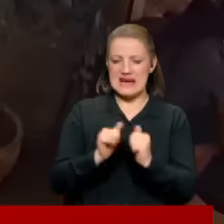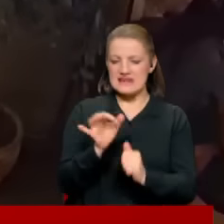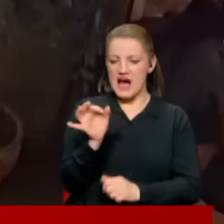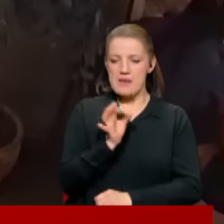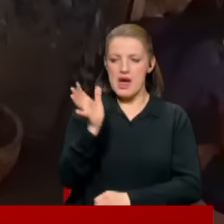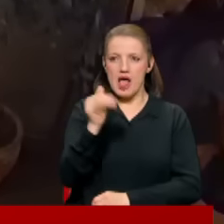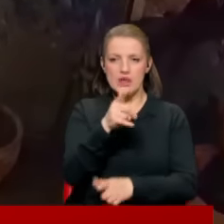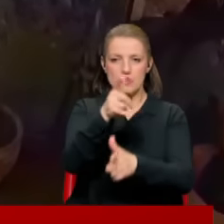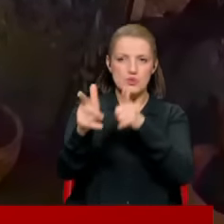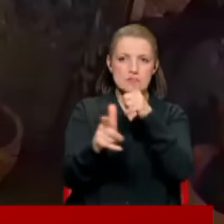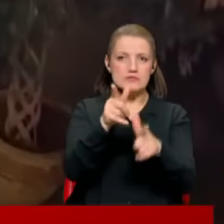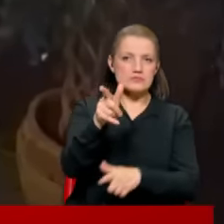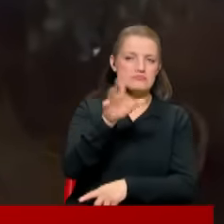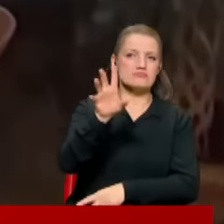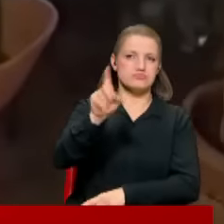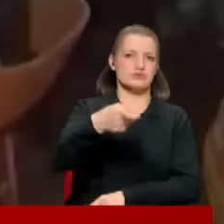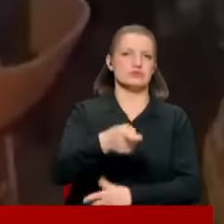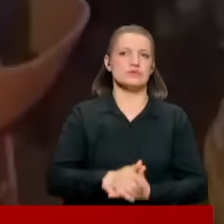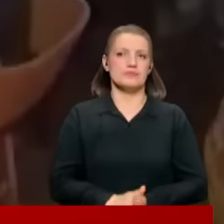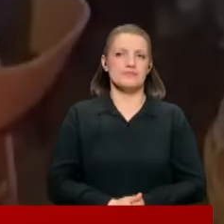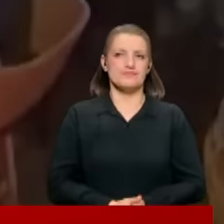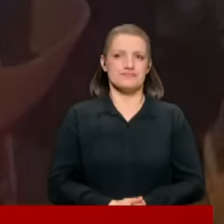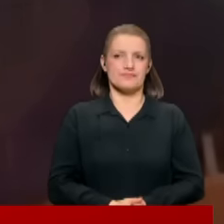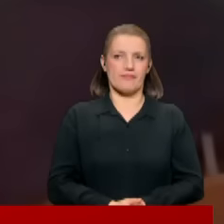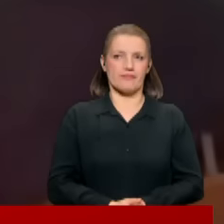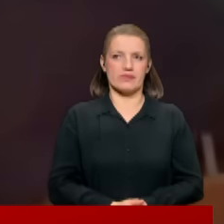haberini aldığı görüntüye ulaştı.